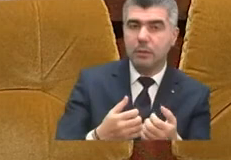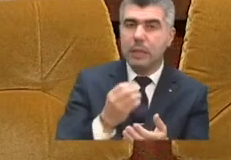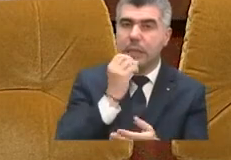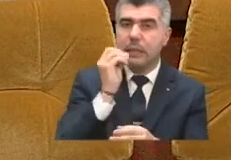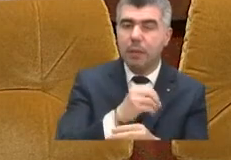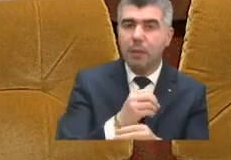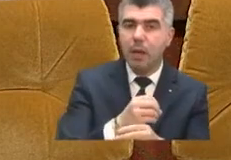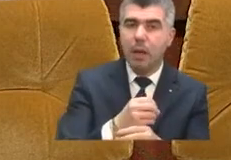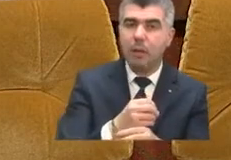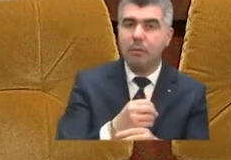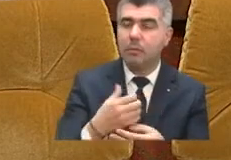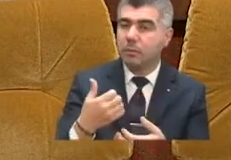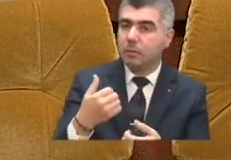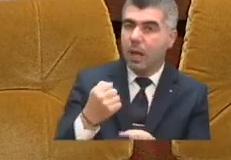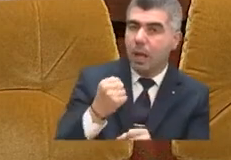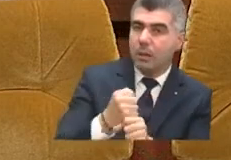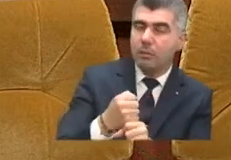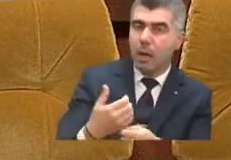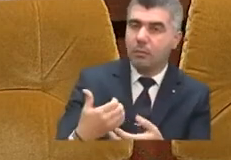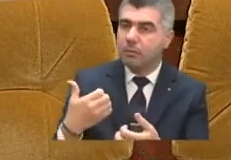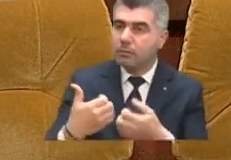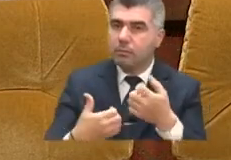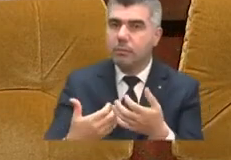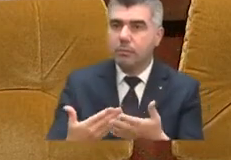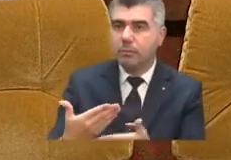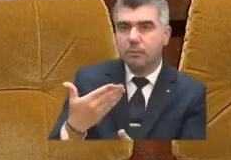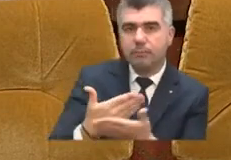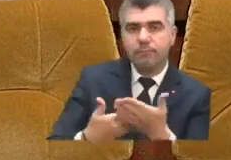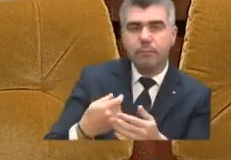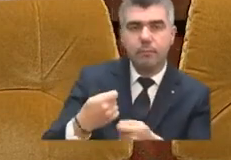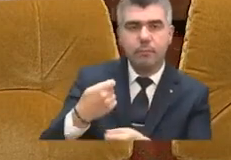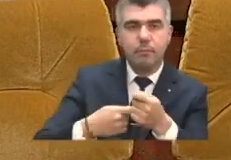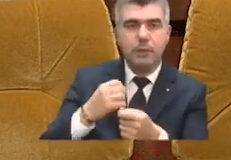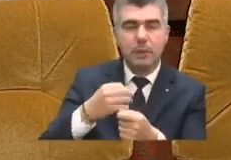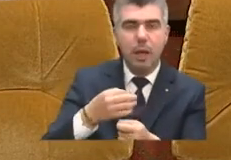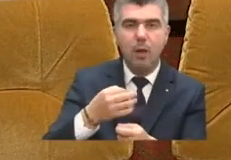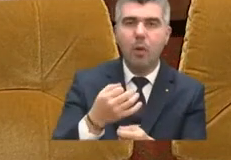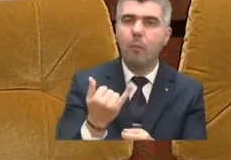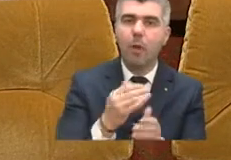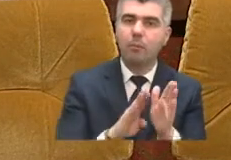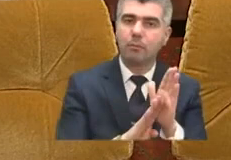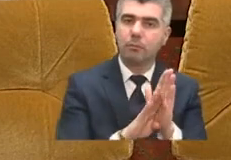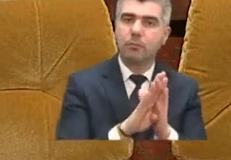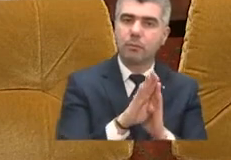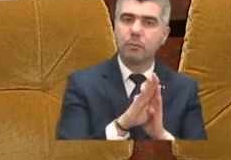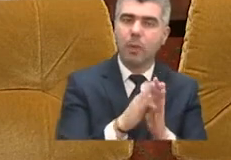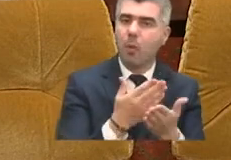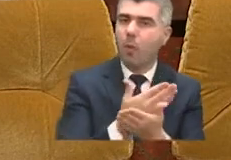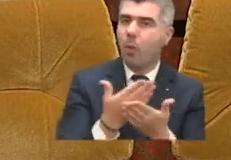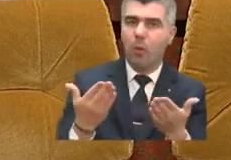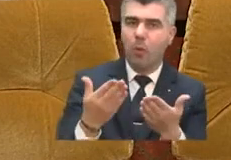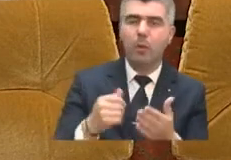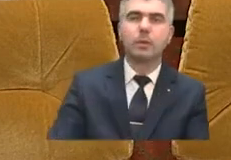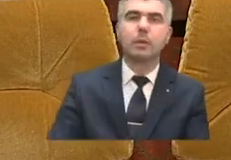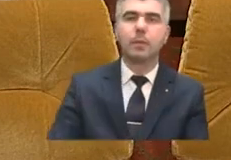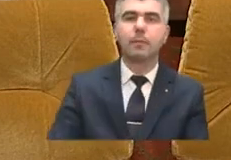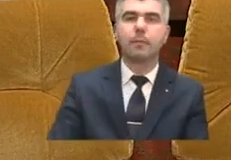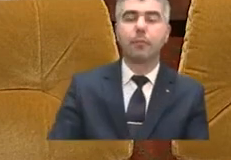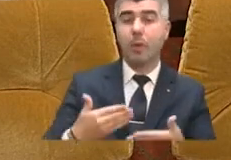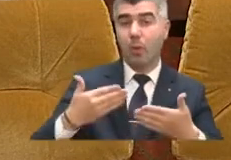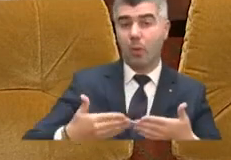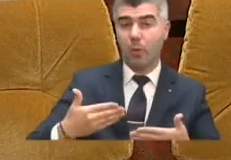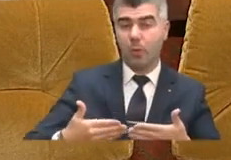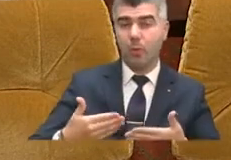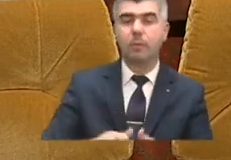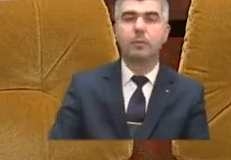اقتصادي بامتياز، وكيعرف واحد لو تو دو كرواسونس واحد النمو واحد معدل النمو كبير في جميع الاقتصاديات. اليوم